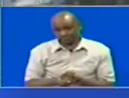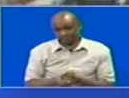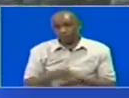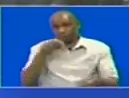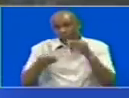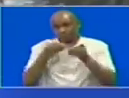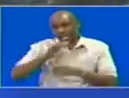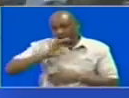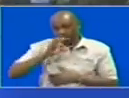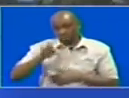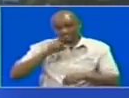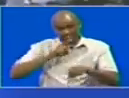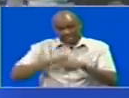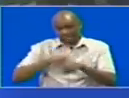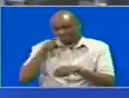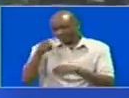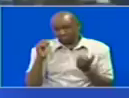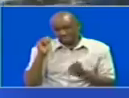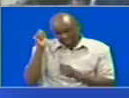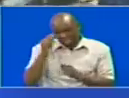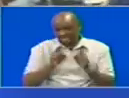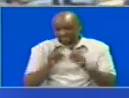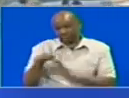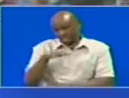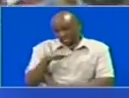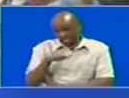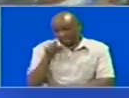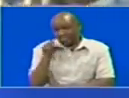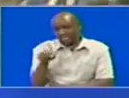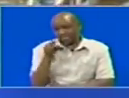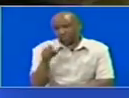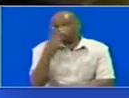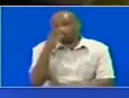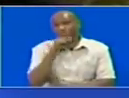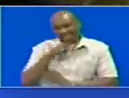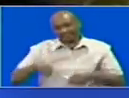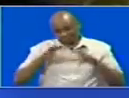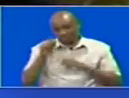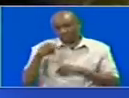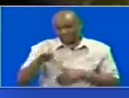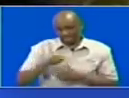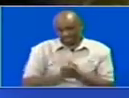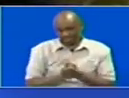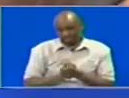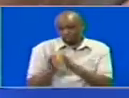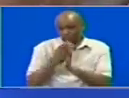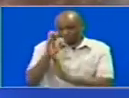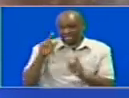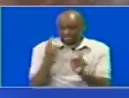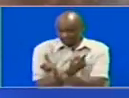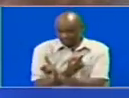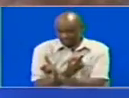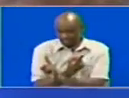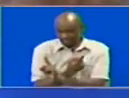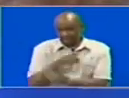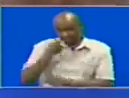Busia County at one end of Kenya's transport corridor is home to these two men whose stories, though different, converge